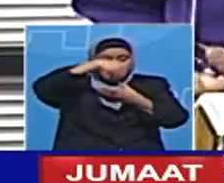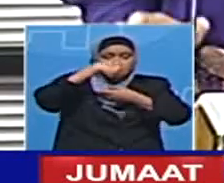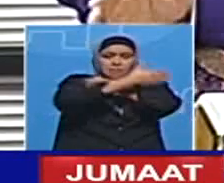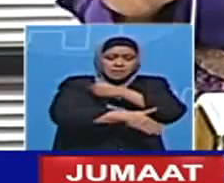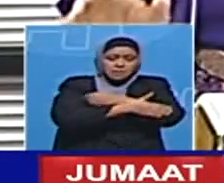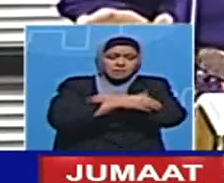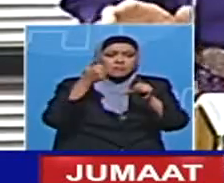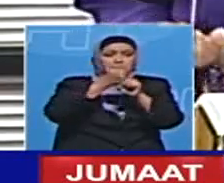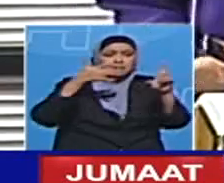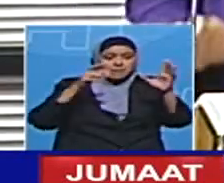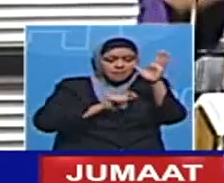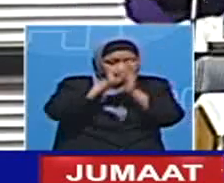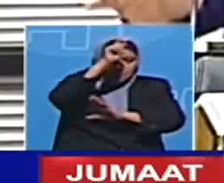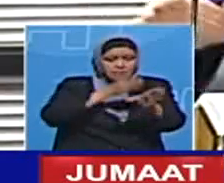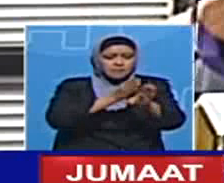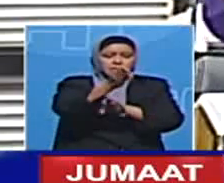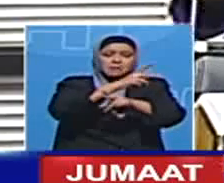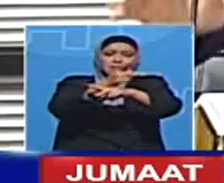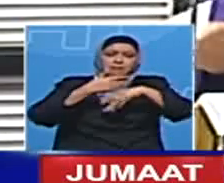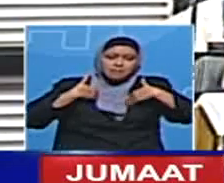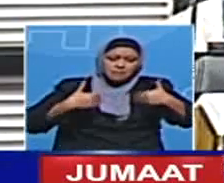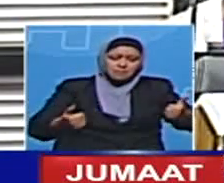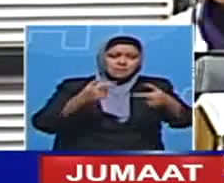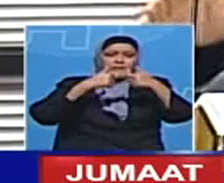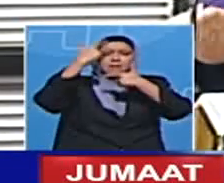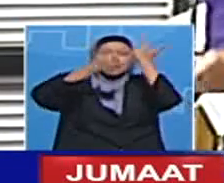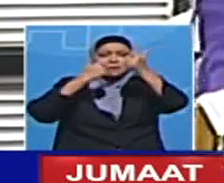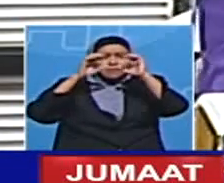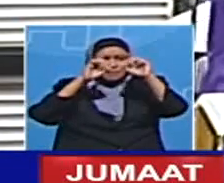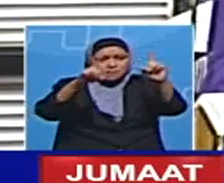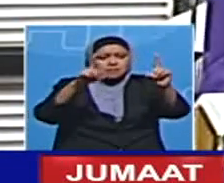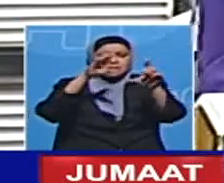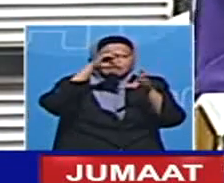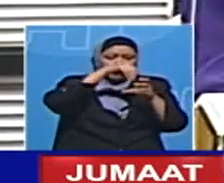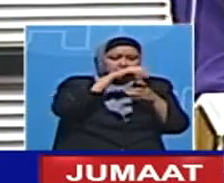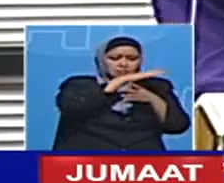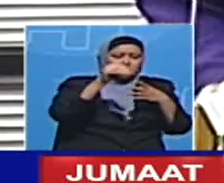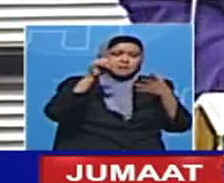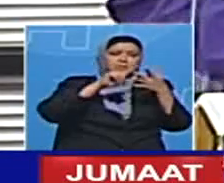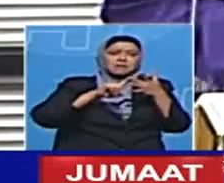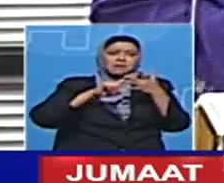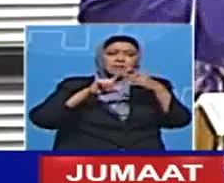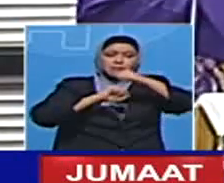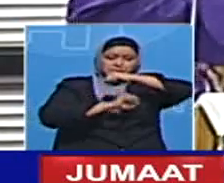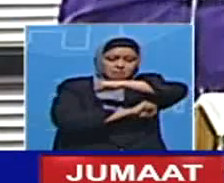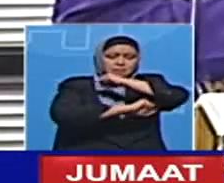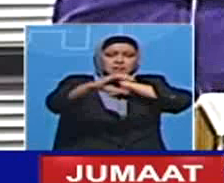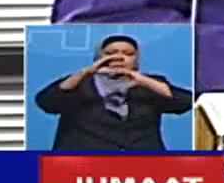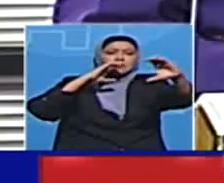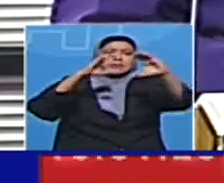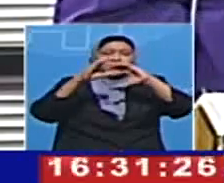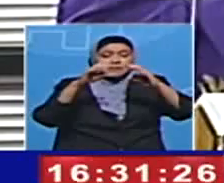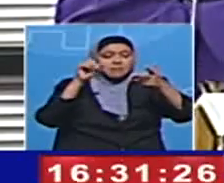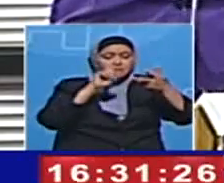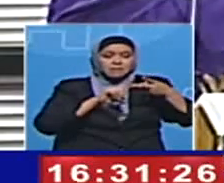dalam bidang penjagaan kesihatan pendidikan pelancongan perisian dan infrastruktur komunik kelima Khazanah